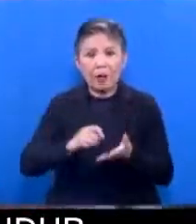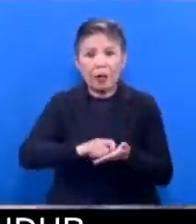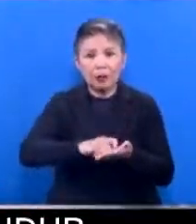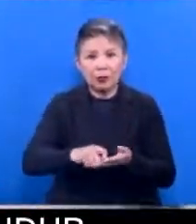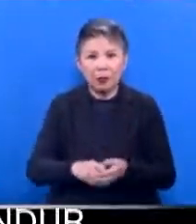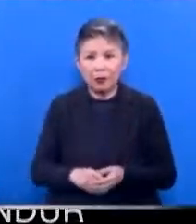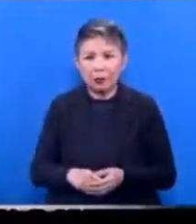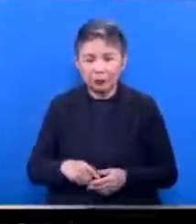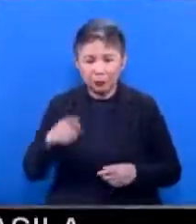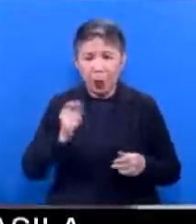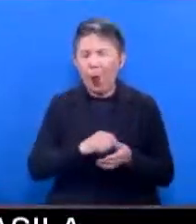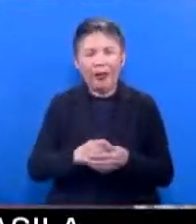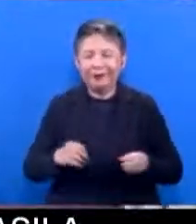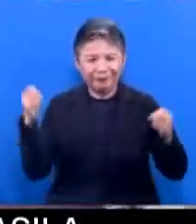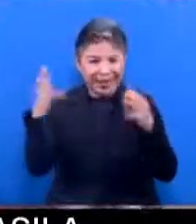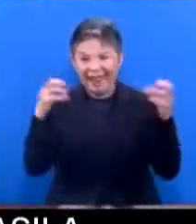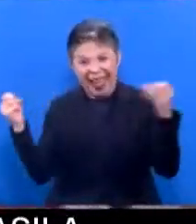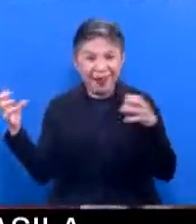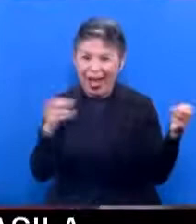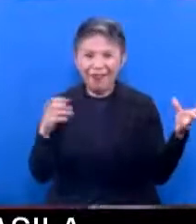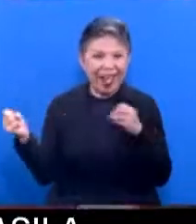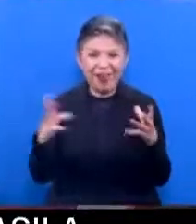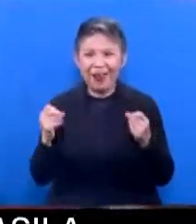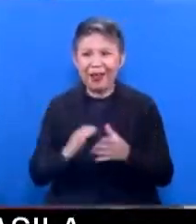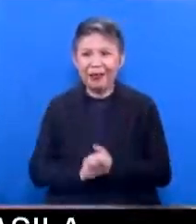Makanya kami akan berdialog.